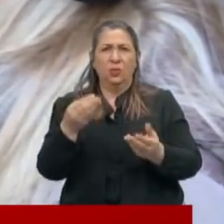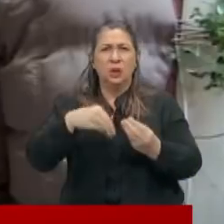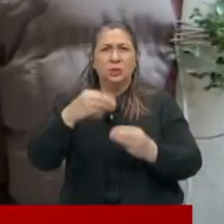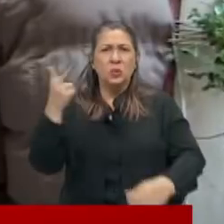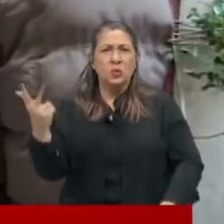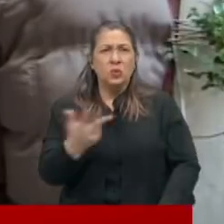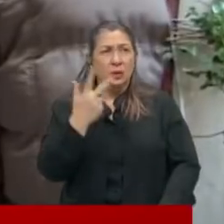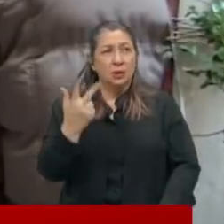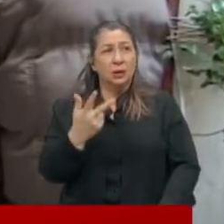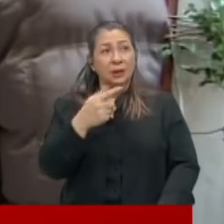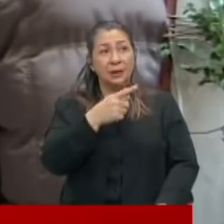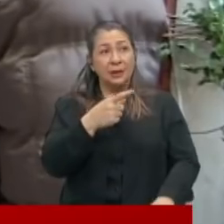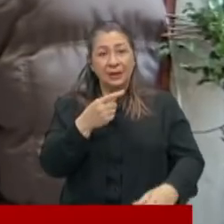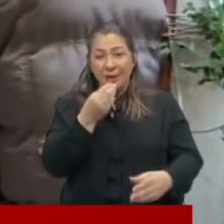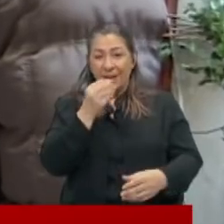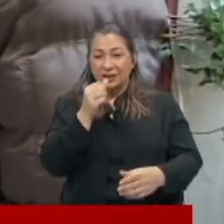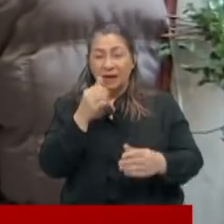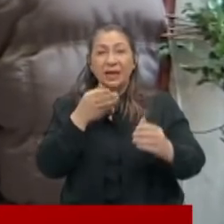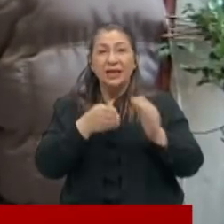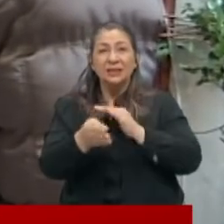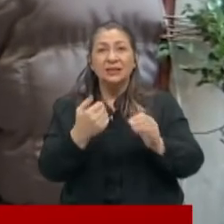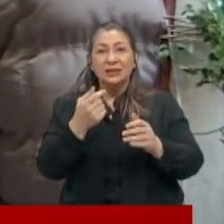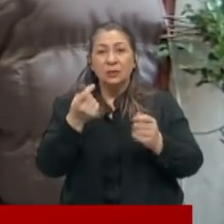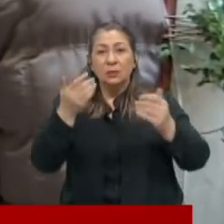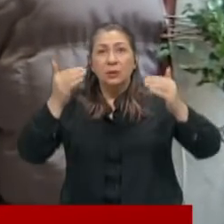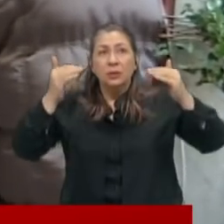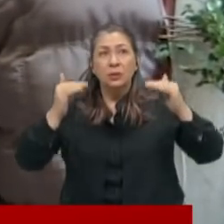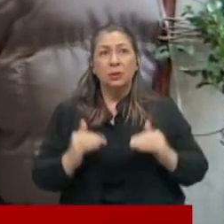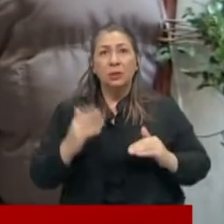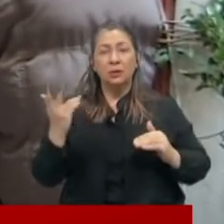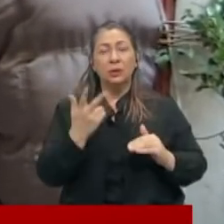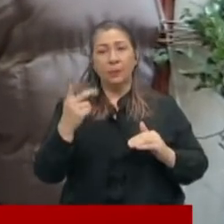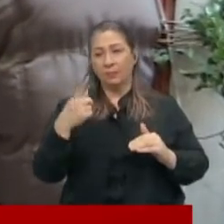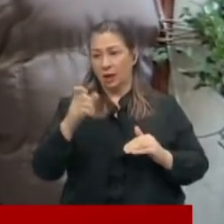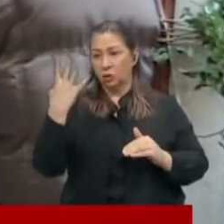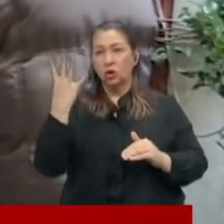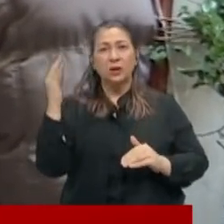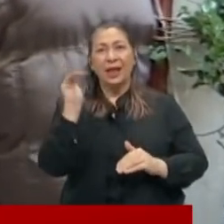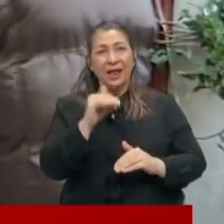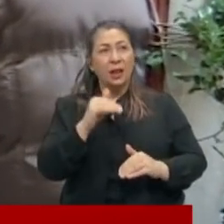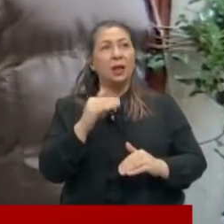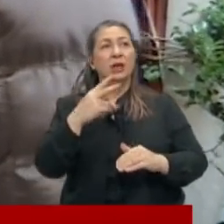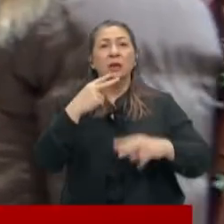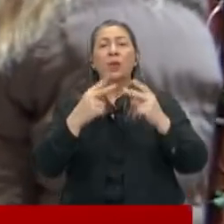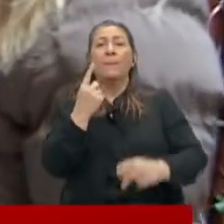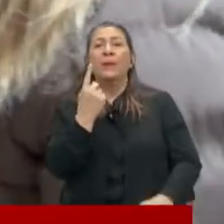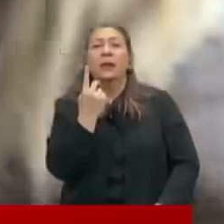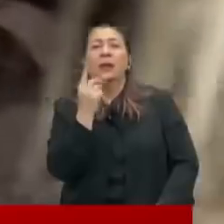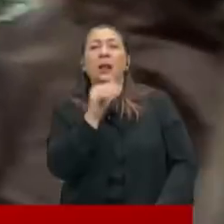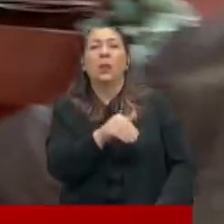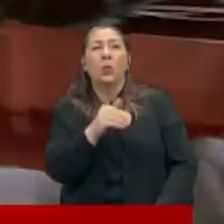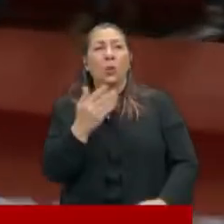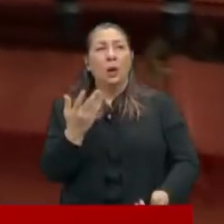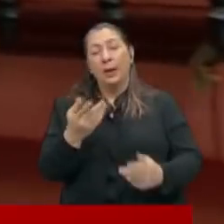biçim kalkmış. Yeme içme sektöründe insanların geliş giriş sayıları da epeyce düşmüş durumda. Yani geçen ay 4 kere gelen biri artık restorana 2 defa